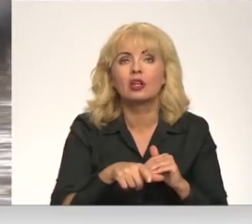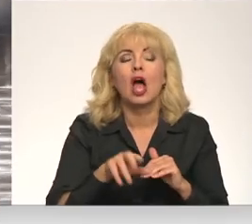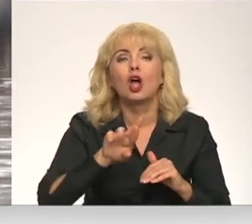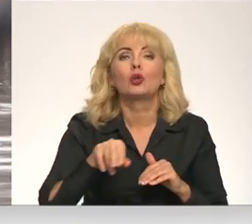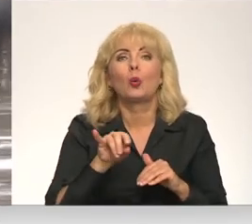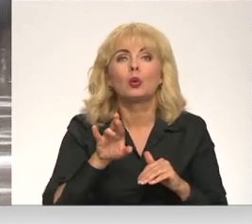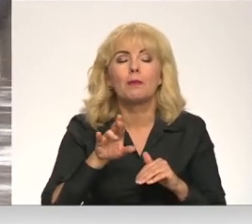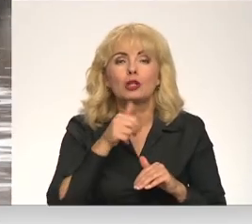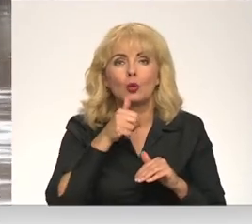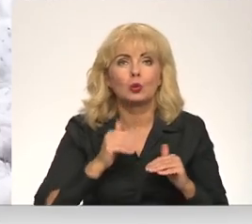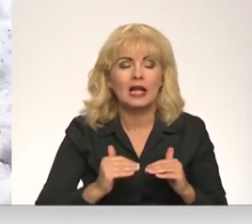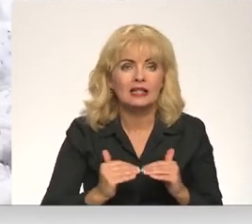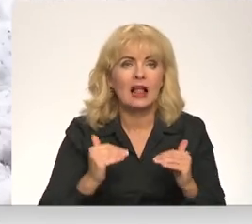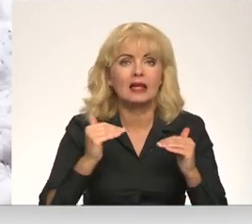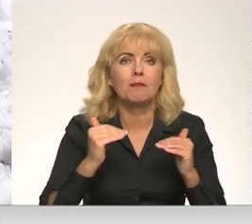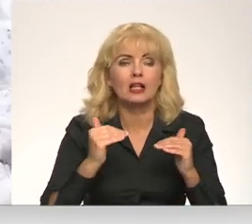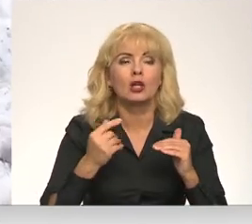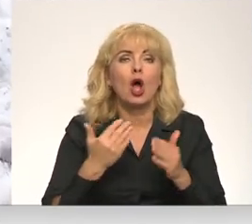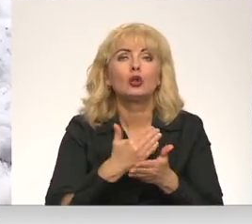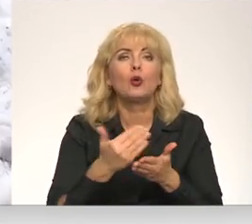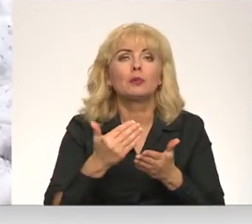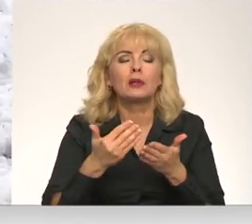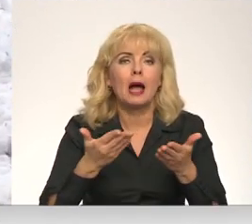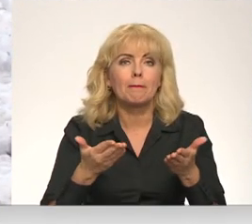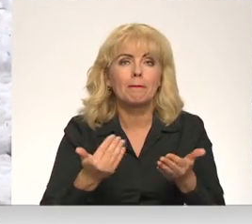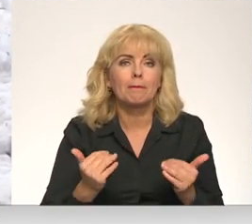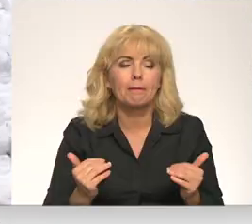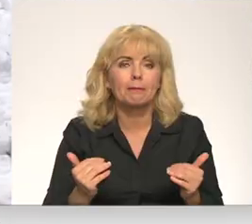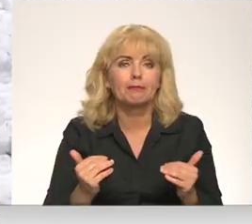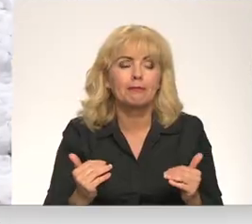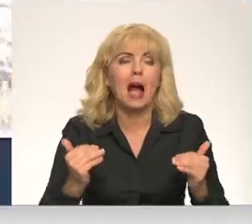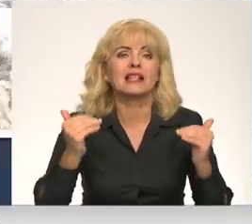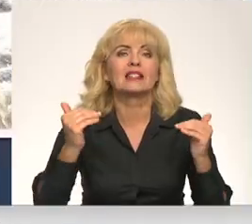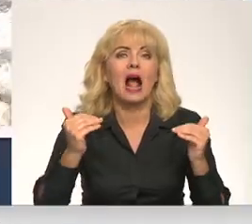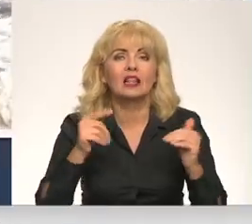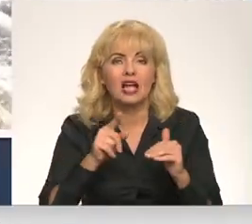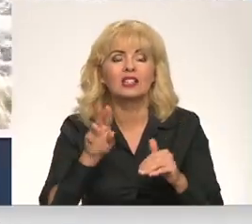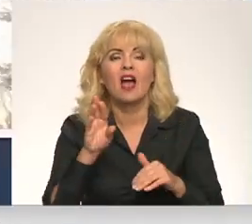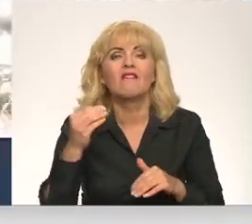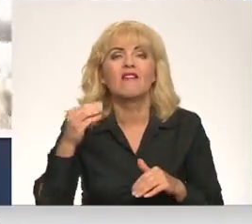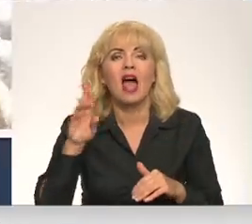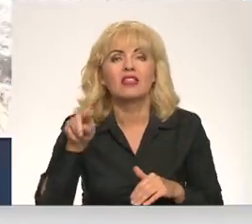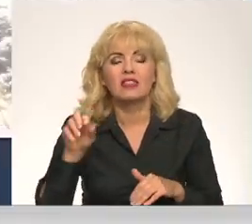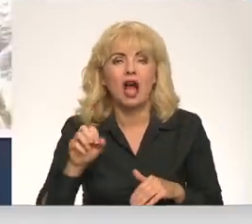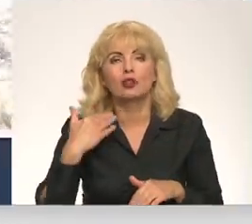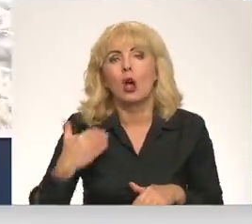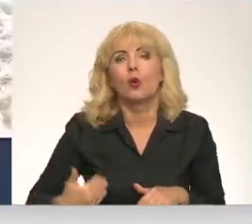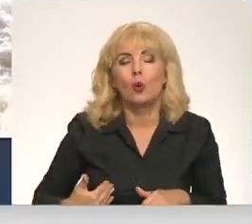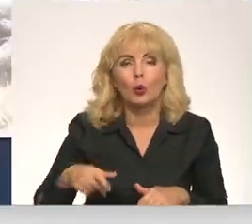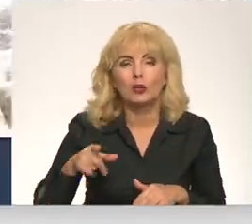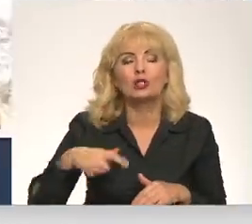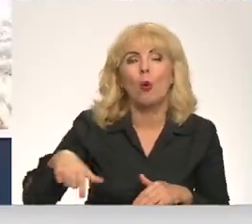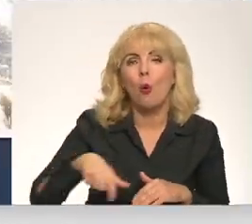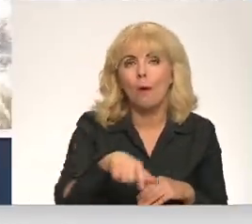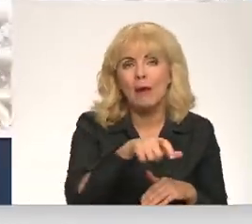ūdens līmenis turpina celties. Tas var paaugstināties arī citviet. Gan Ventā pie Kuldīgas un Ventas basēna upēs,